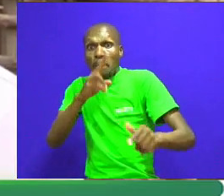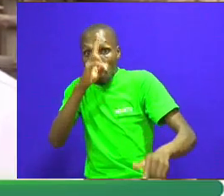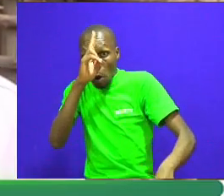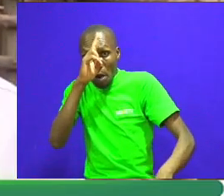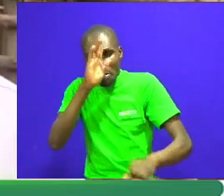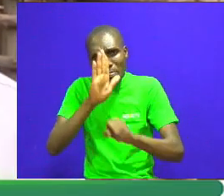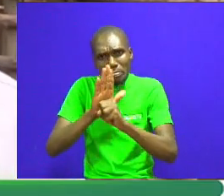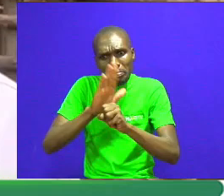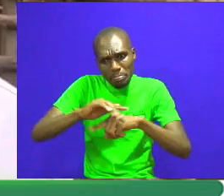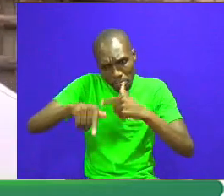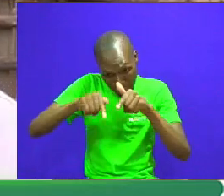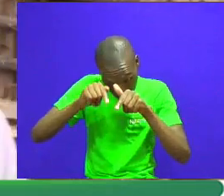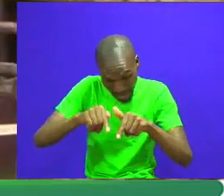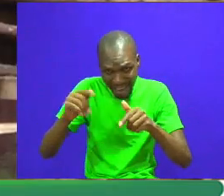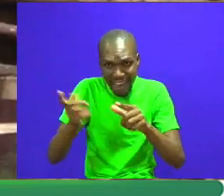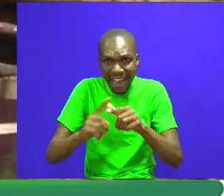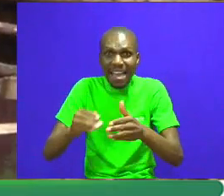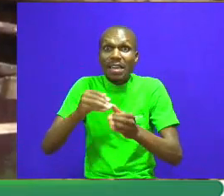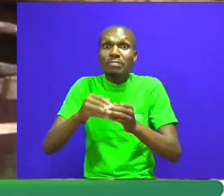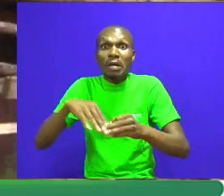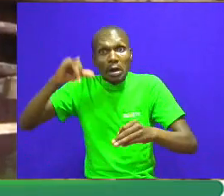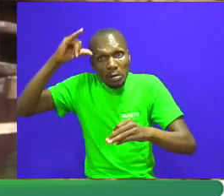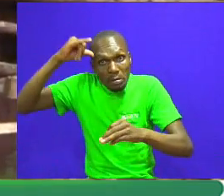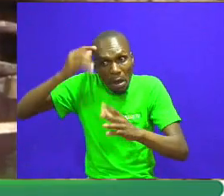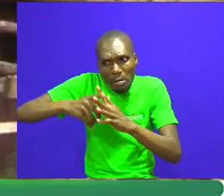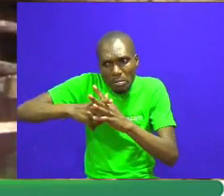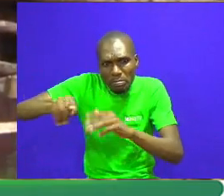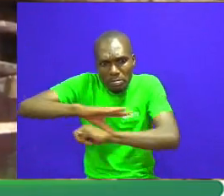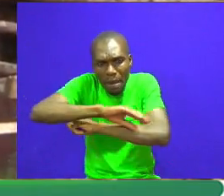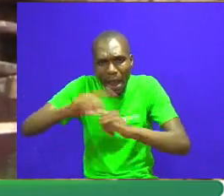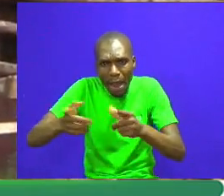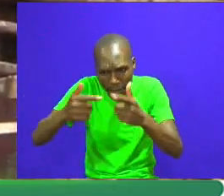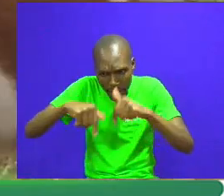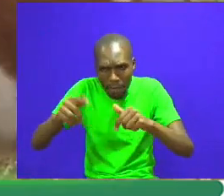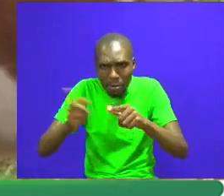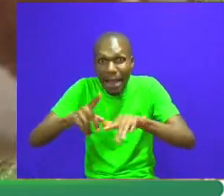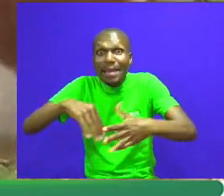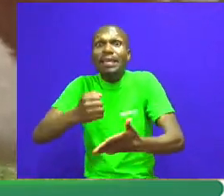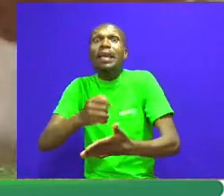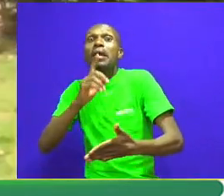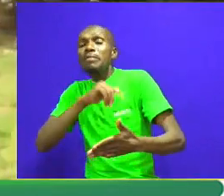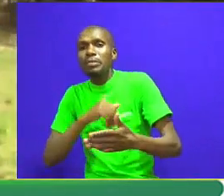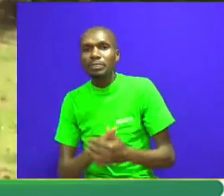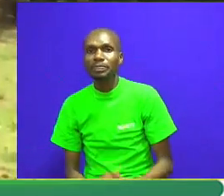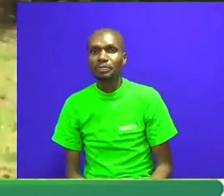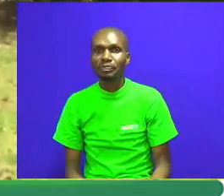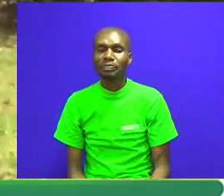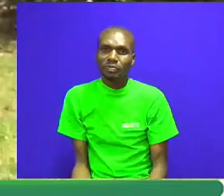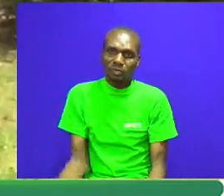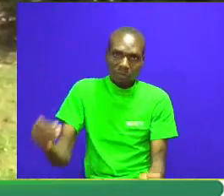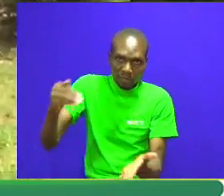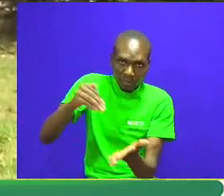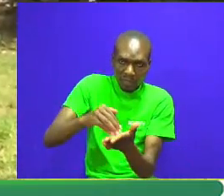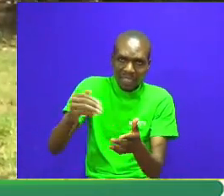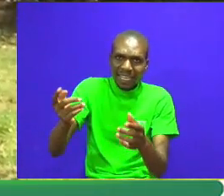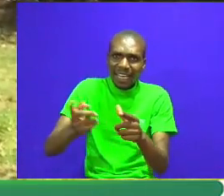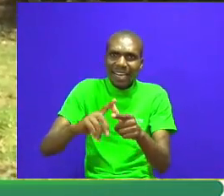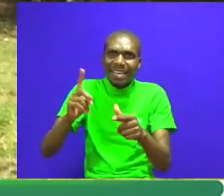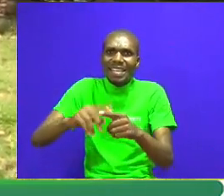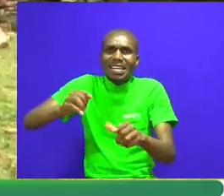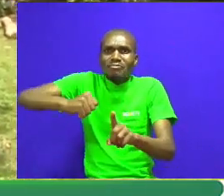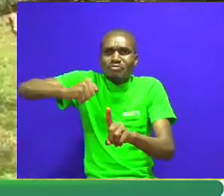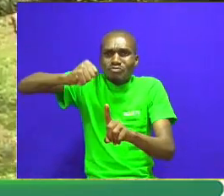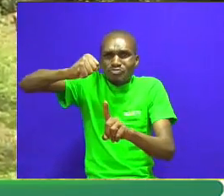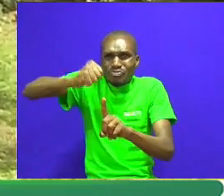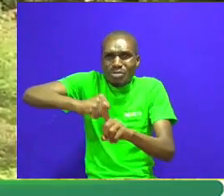wakuje kama haira ongapa, kama ng'ombe kikibigwa wakuje watusaidie. Kulingana barabu ni goba tebruna ni gobono ya babetere